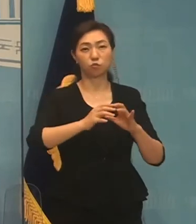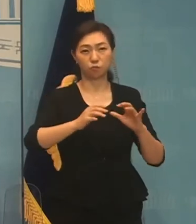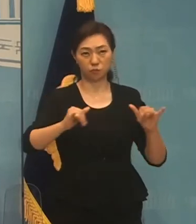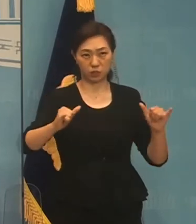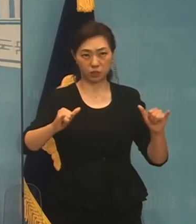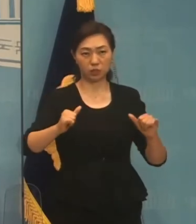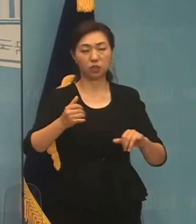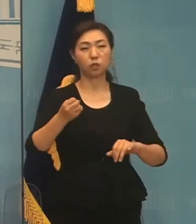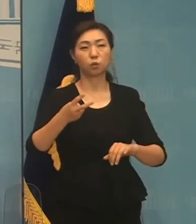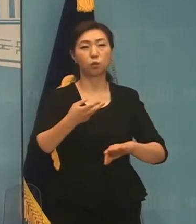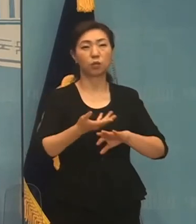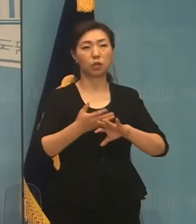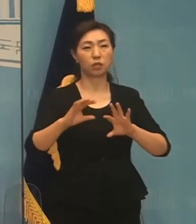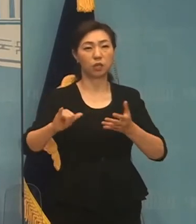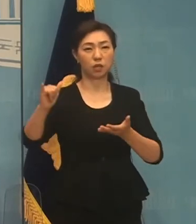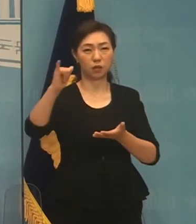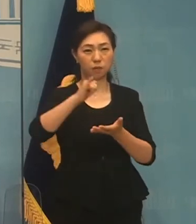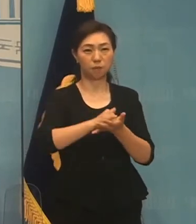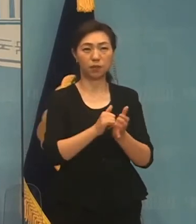외국인,